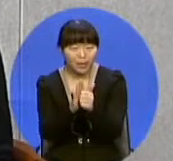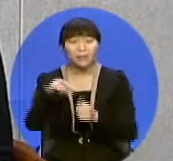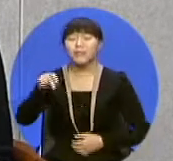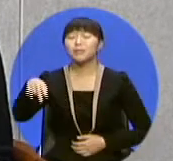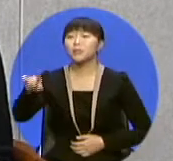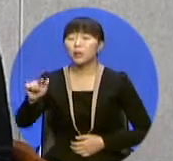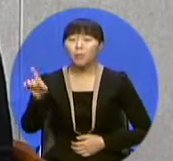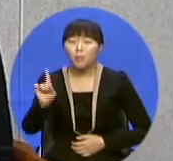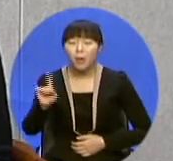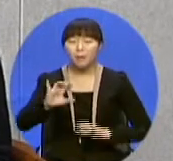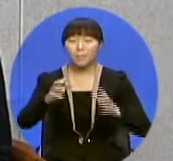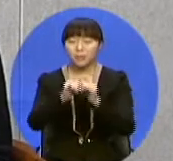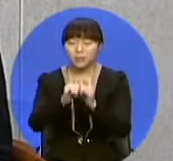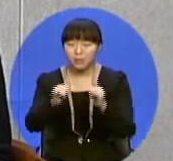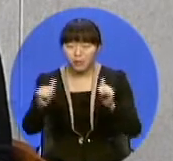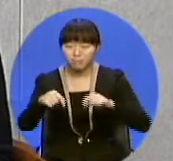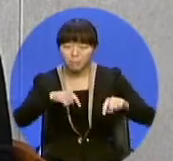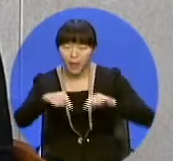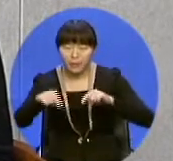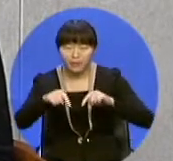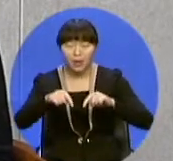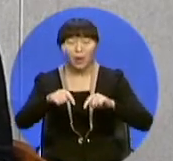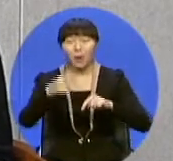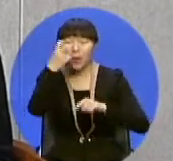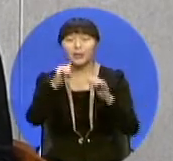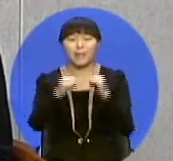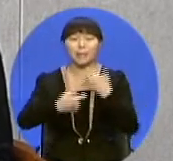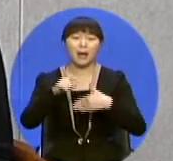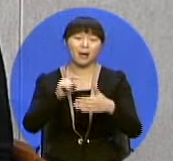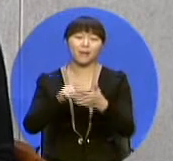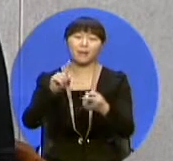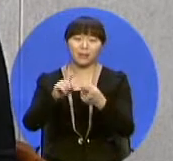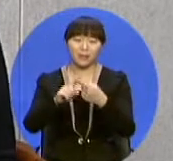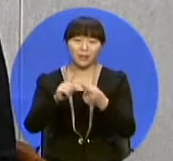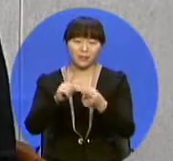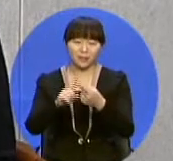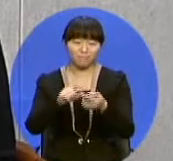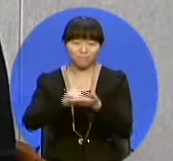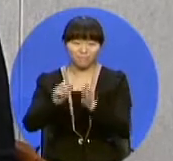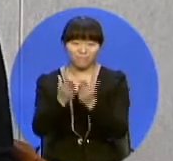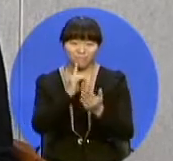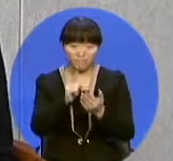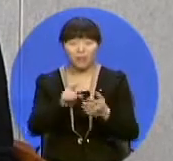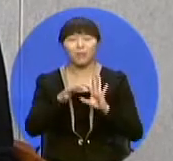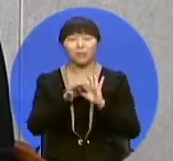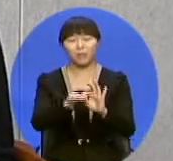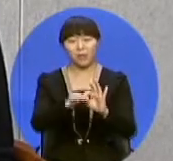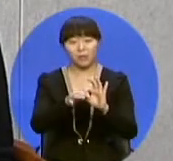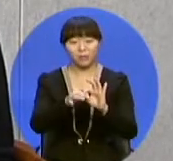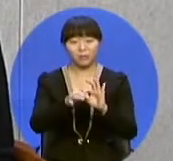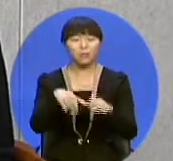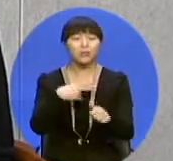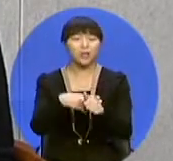백성을 기르는 지방관리의 마음가짐에 대해 쓴 책이라는 뜻입니다. 그래서 이번 시간에는 다산 정약용